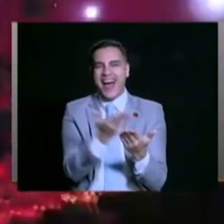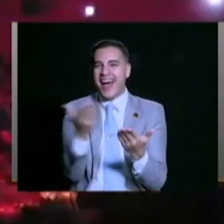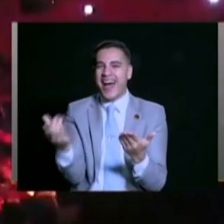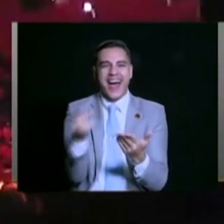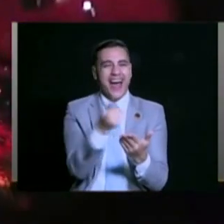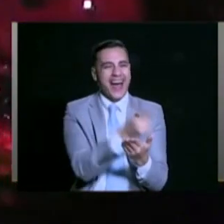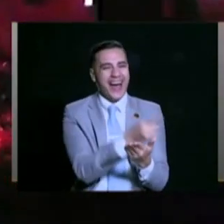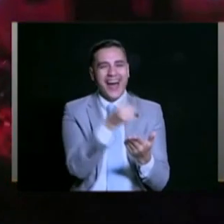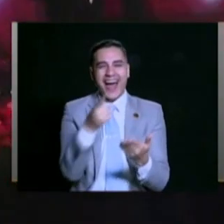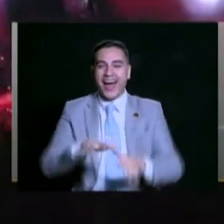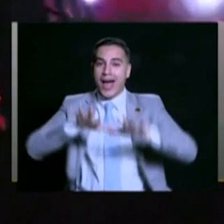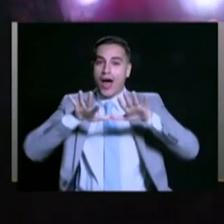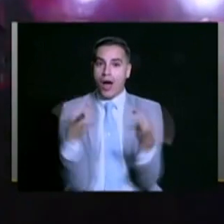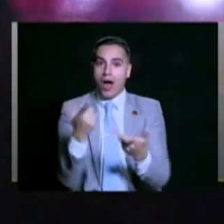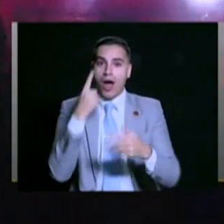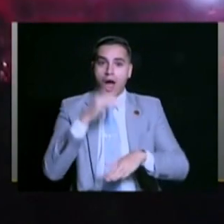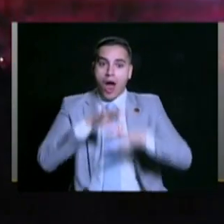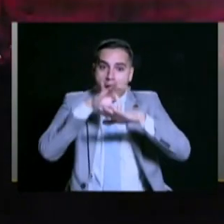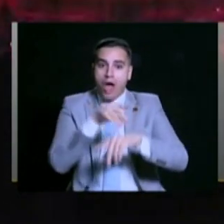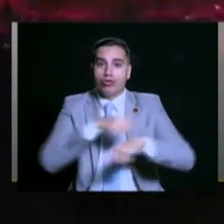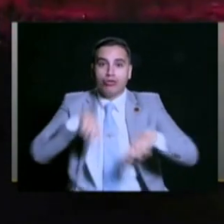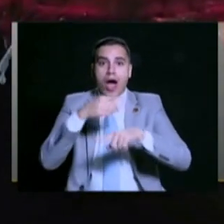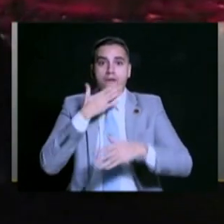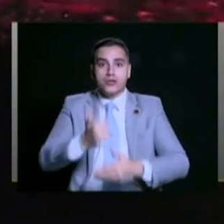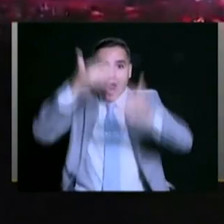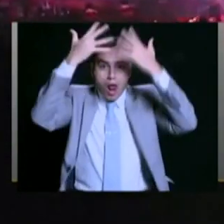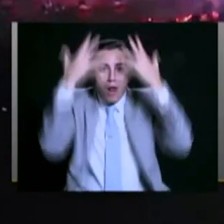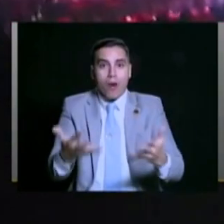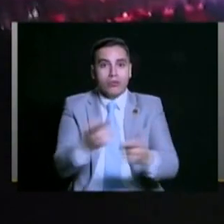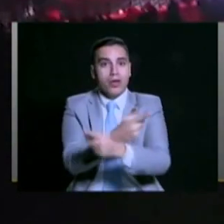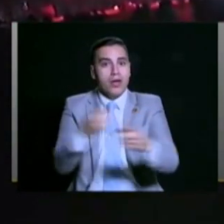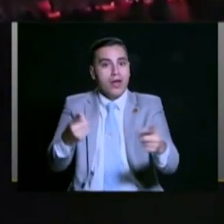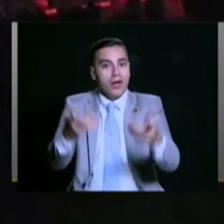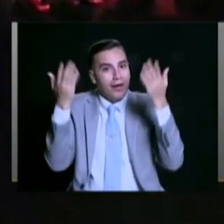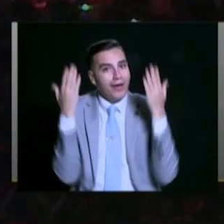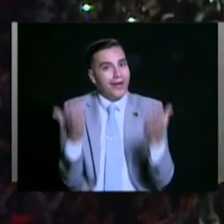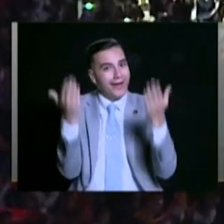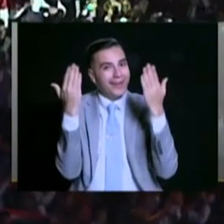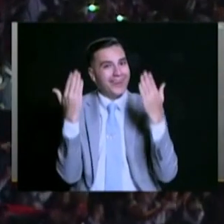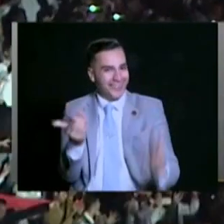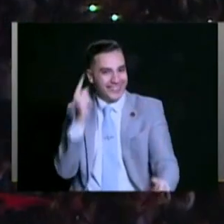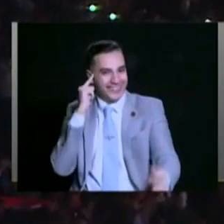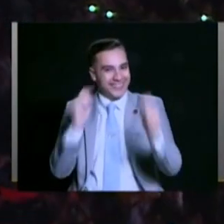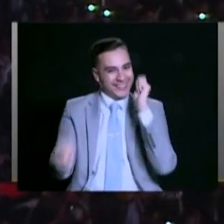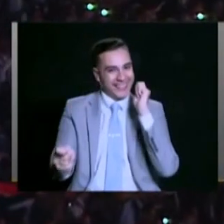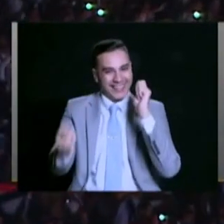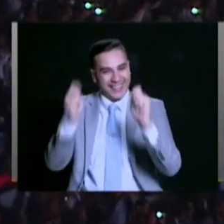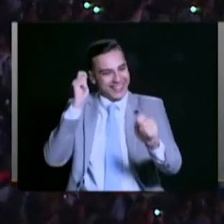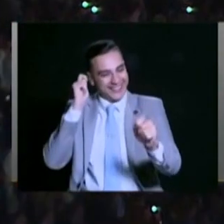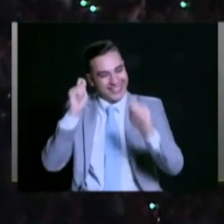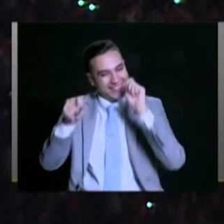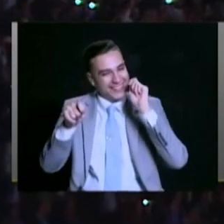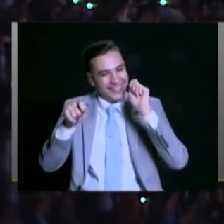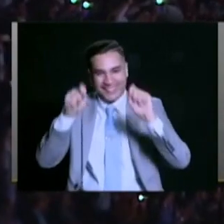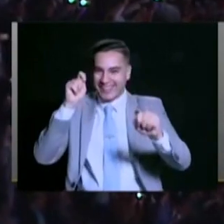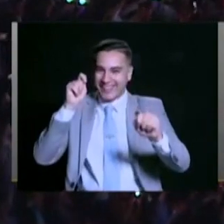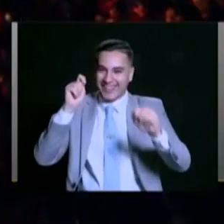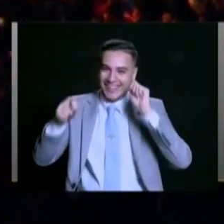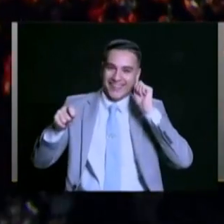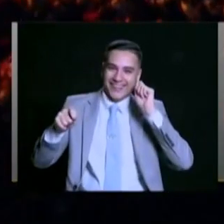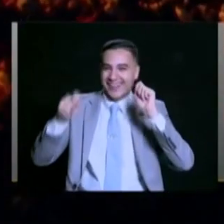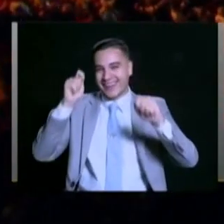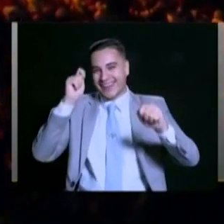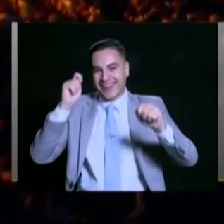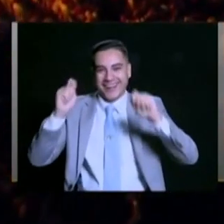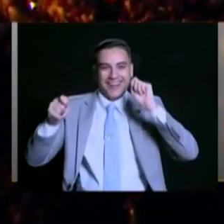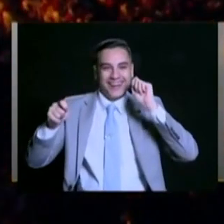اراد انا انا بقى لي سبع سنين بقدم لشغل ده وبقدمه بحب من بعد ما اتولد وسبحان الله اربع ساعات احنا شغالين